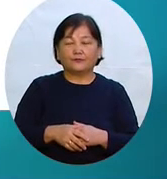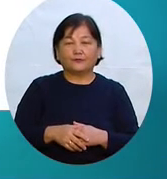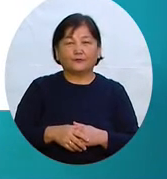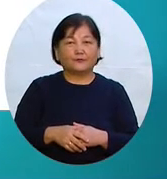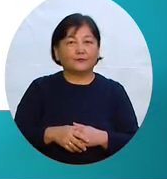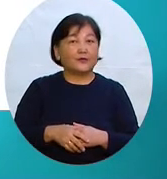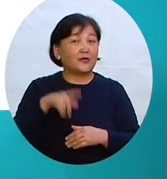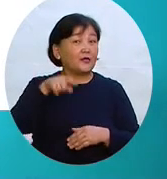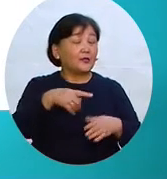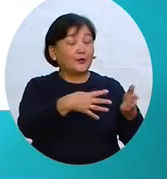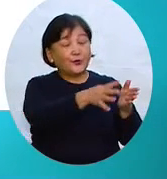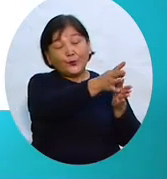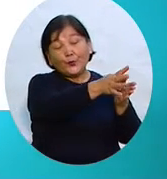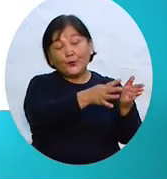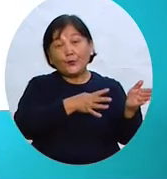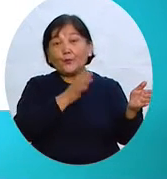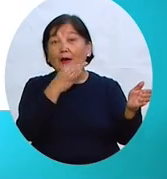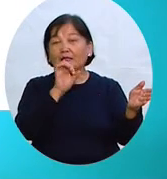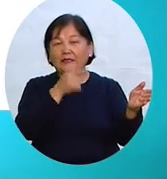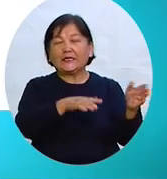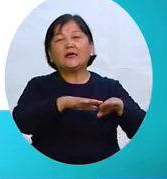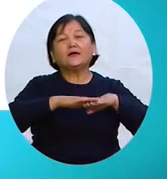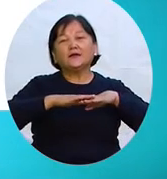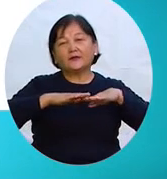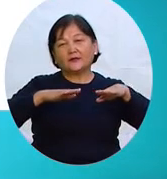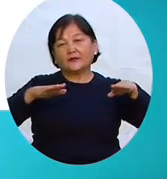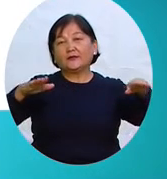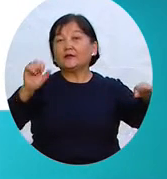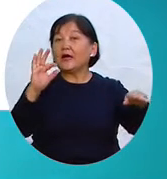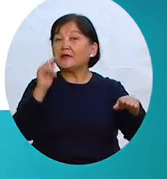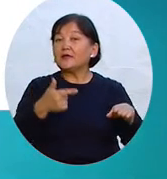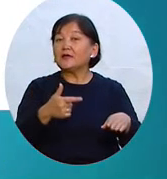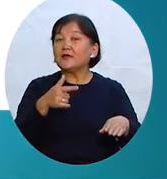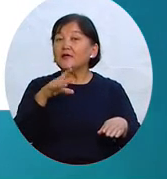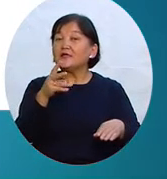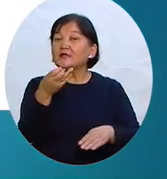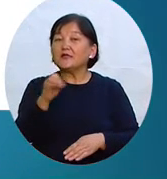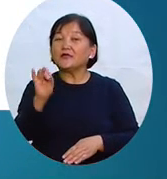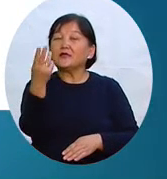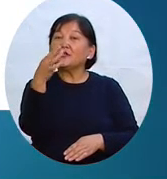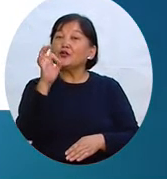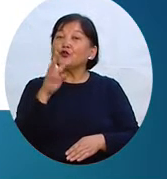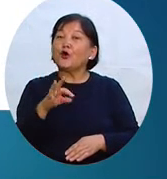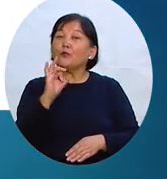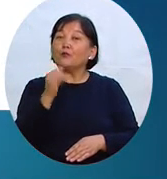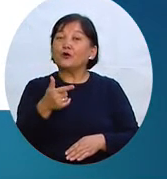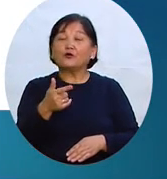За энэ бадагт зохиолч маань талыг эртний домог шиг буурал